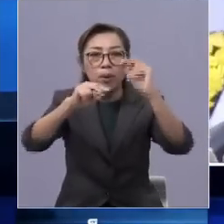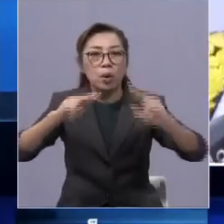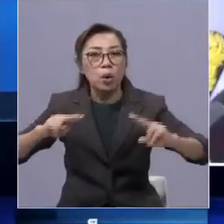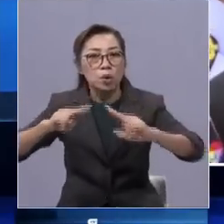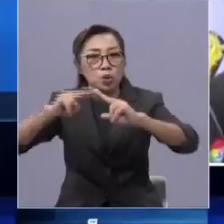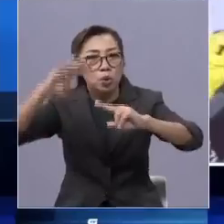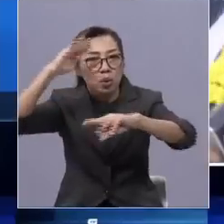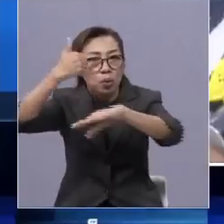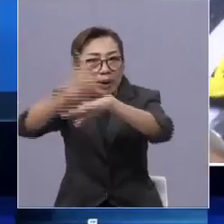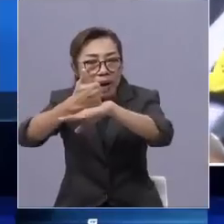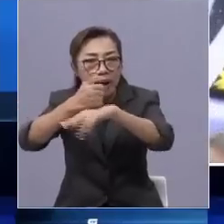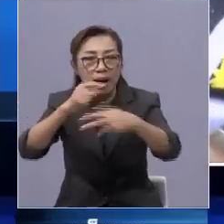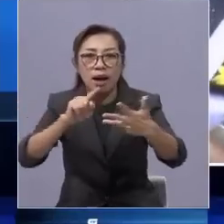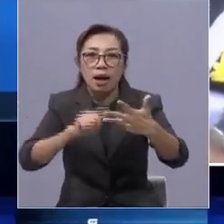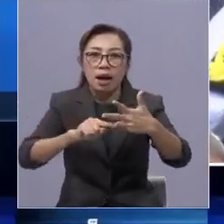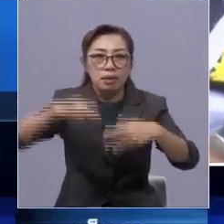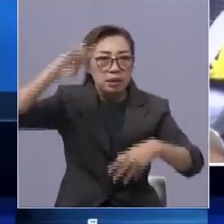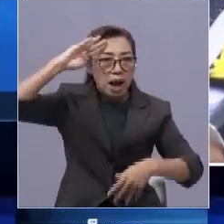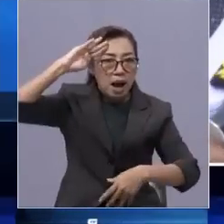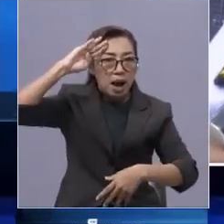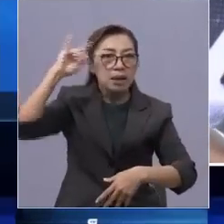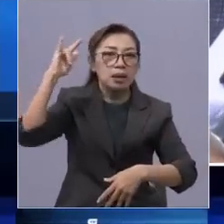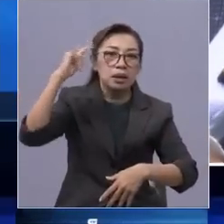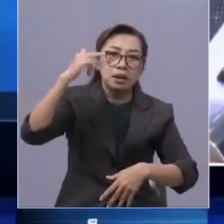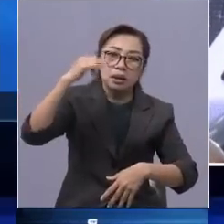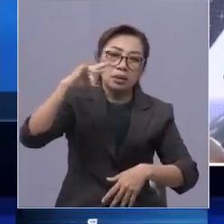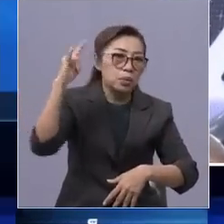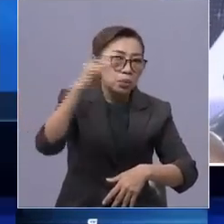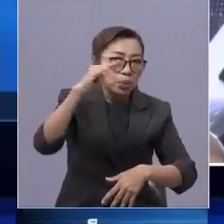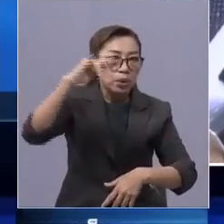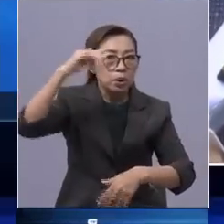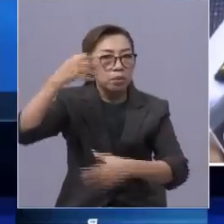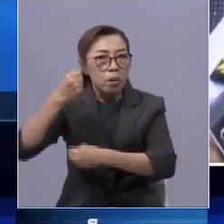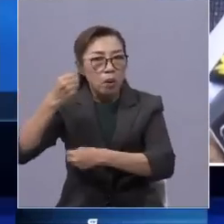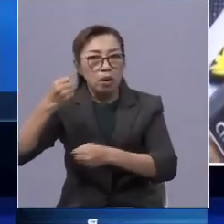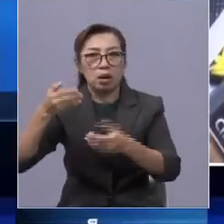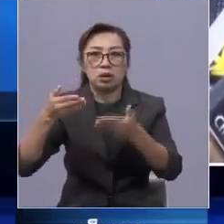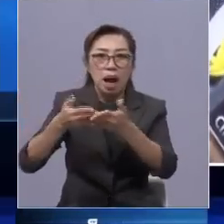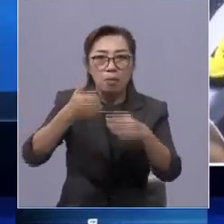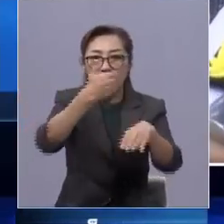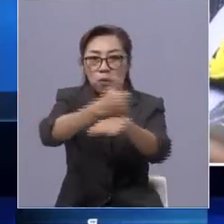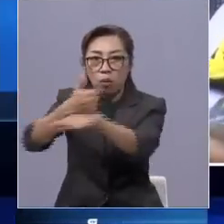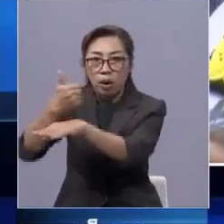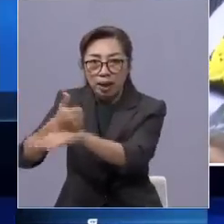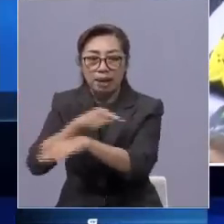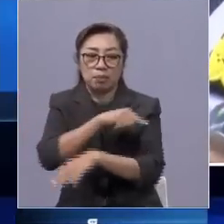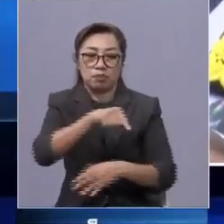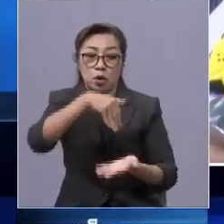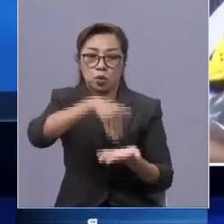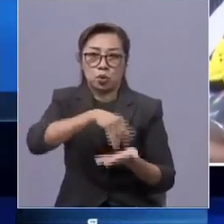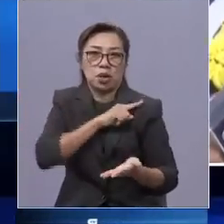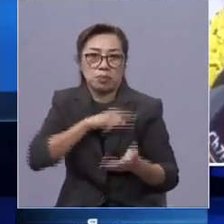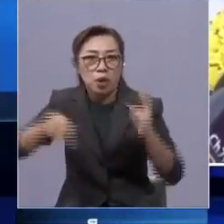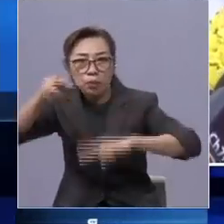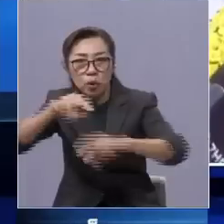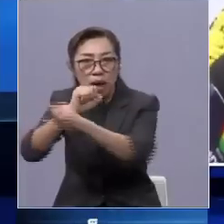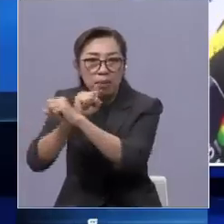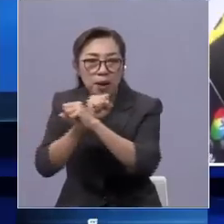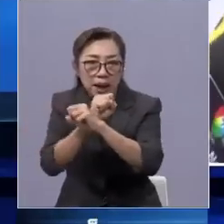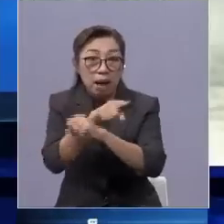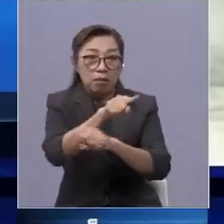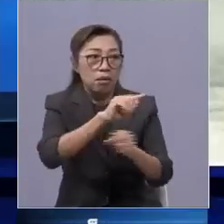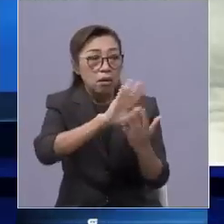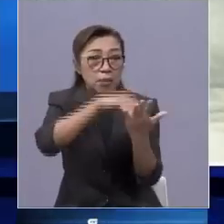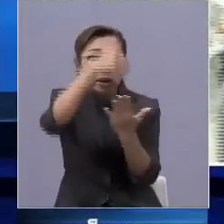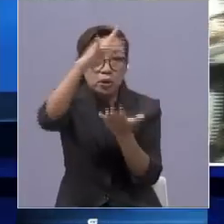รีกลาโหมทั้งผบ.เหล่าทัพแล้วก็บุคคลต่างๆจากต่างประเทศแขกบ้านแขกเมืองคนสำคัญที่จะเดินทางมาที่ประเทศไทยด้วยนะครับแล้วก็ตามร